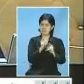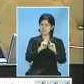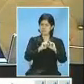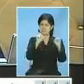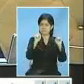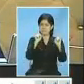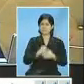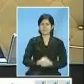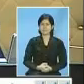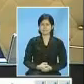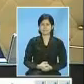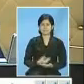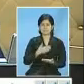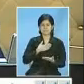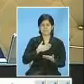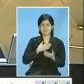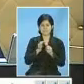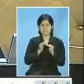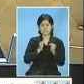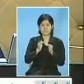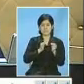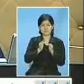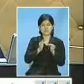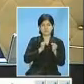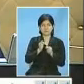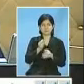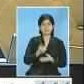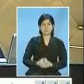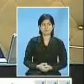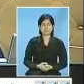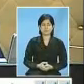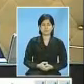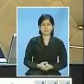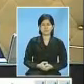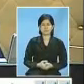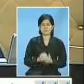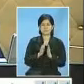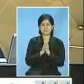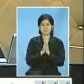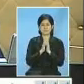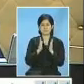ยังต้องให้ผมพูดอีกคำสิครับท่านประธาน เชิญ ขอบคุณครับท่านประธานครับ